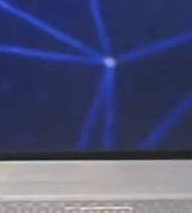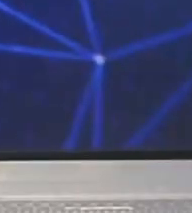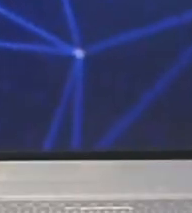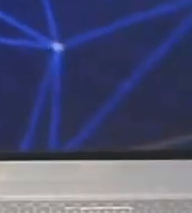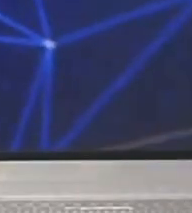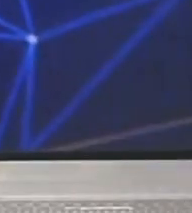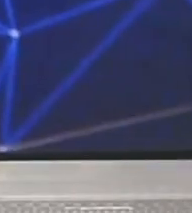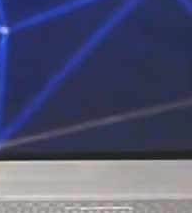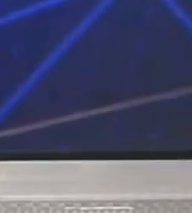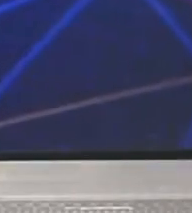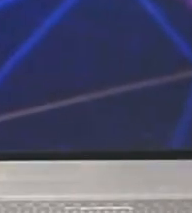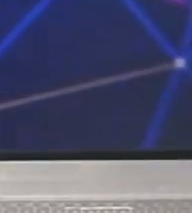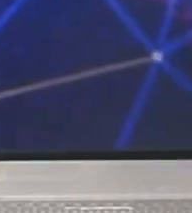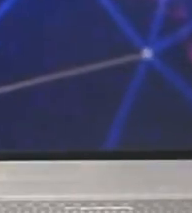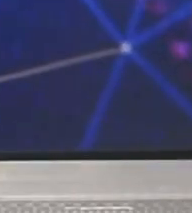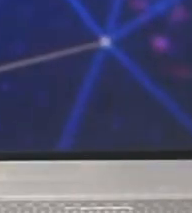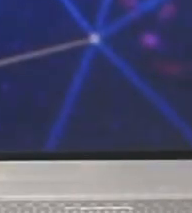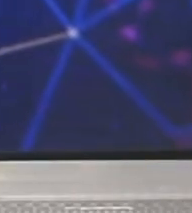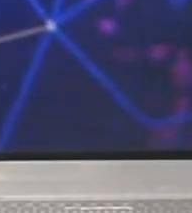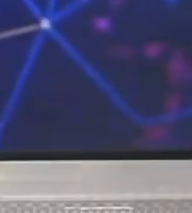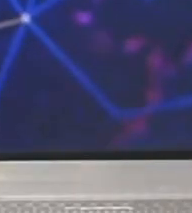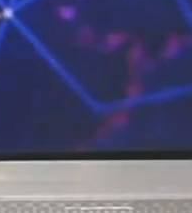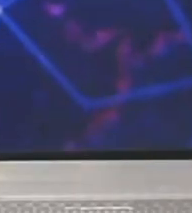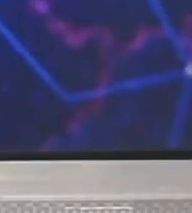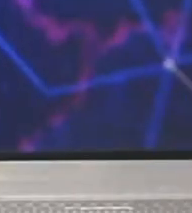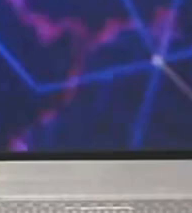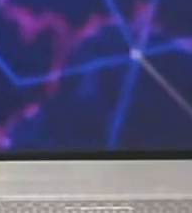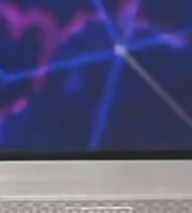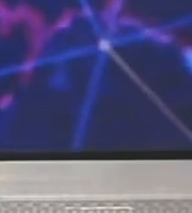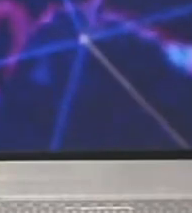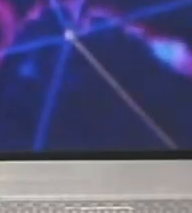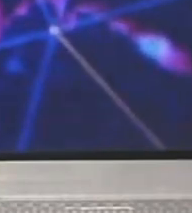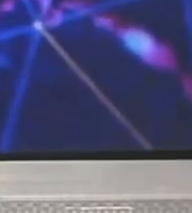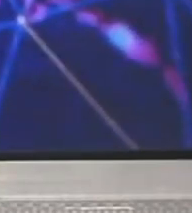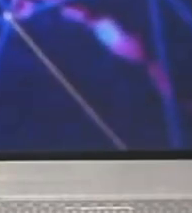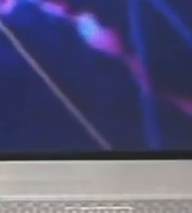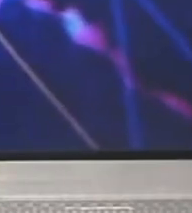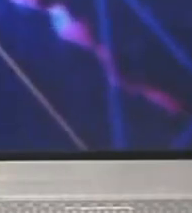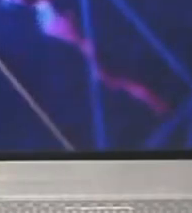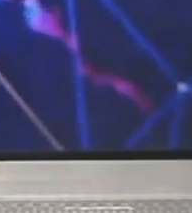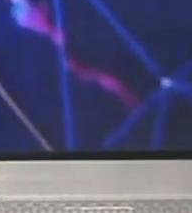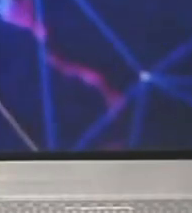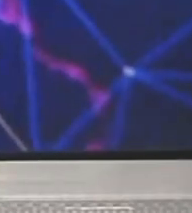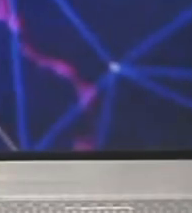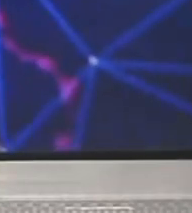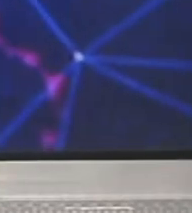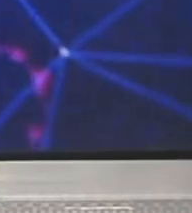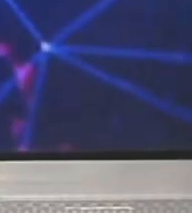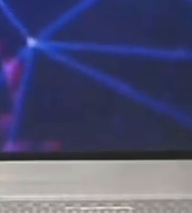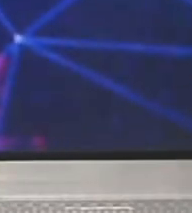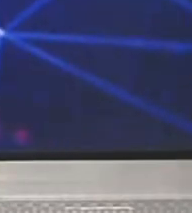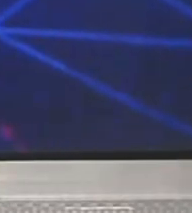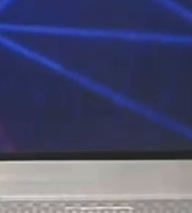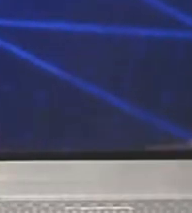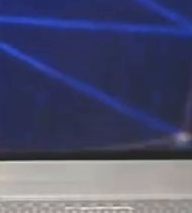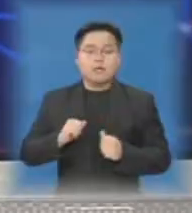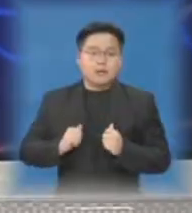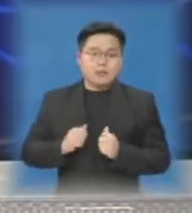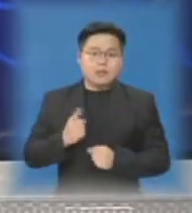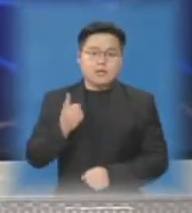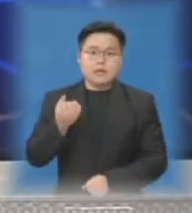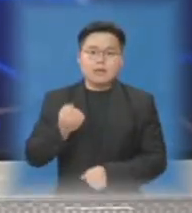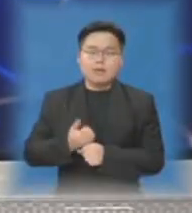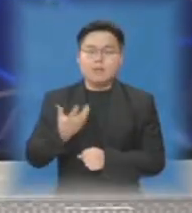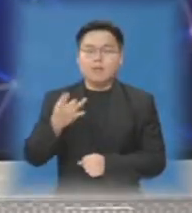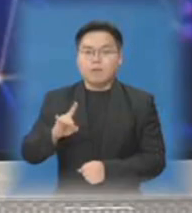Баянзүрх дүүргийн гэр бүл хүүхэд залуучуудын хөгжлийн хилтэс болон тус дүүргийн хөдөлмөр халамжийн үйлчлэгийн хилтэс хамтран нэг иргэн нэг ажлын байр